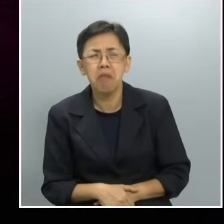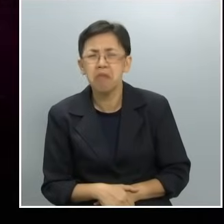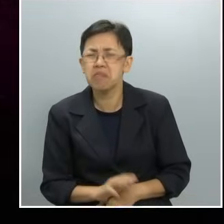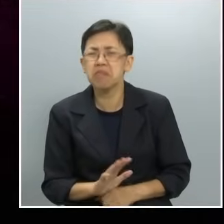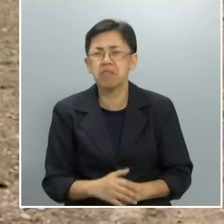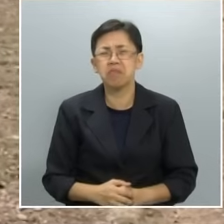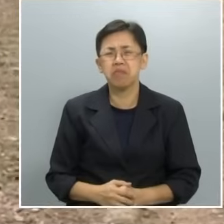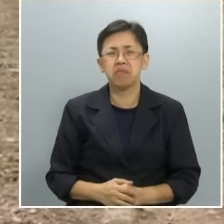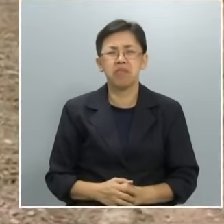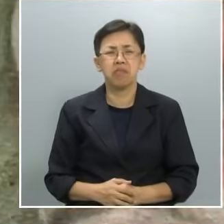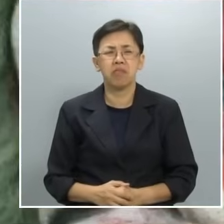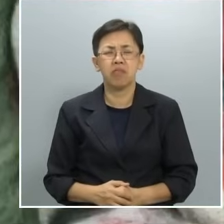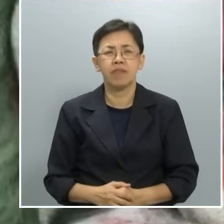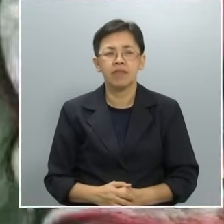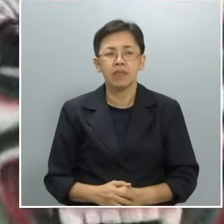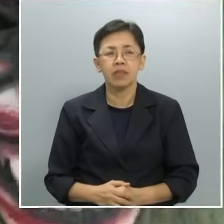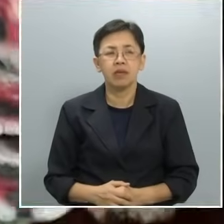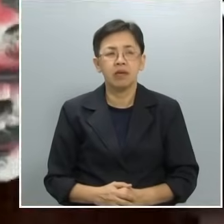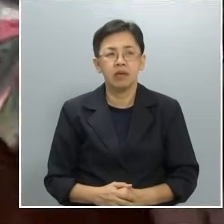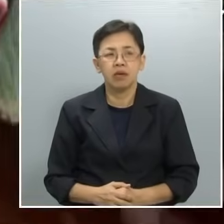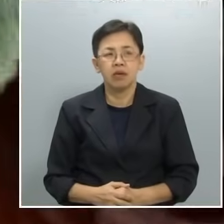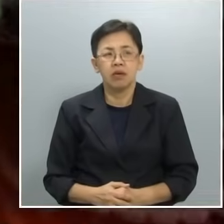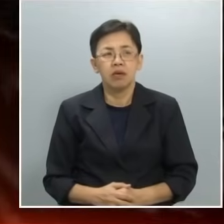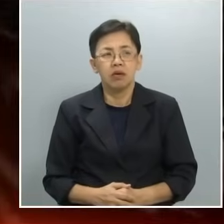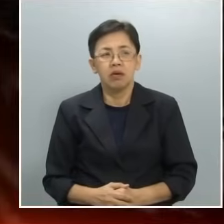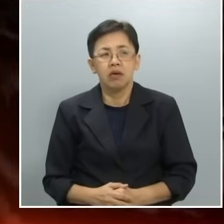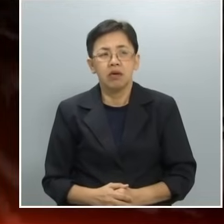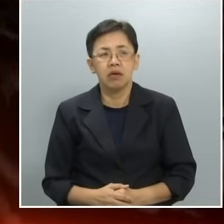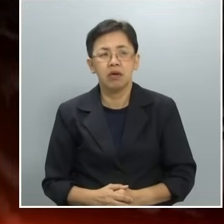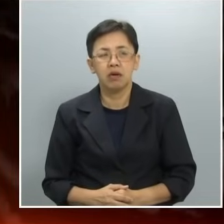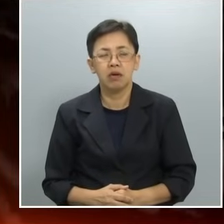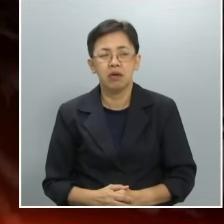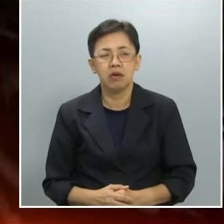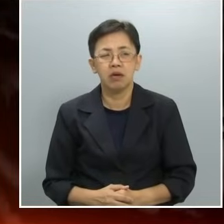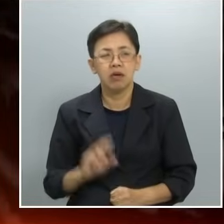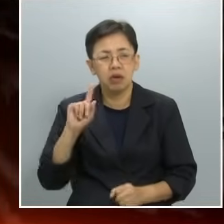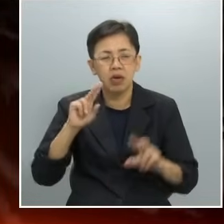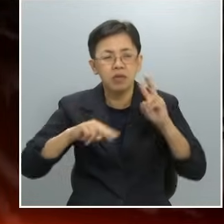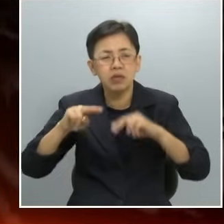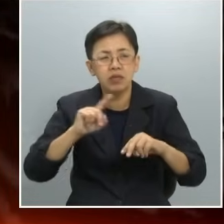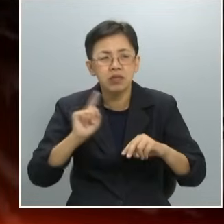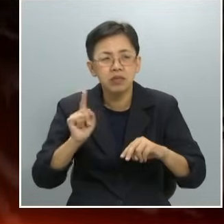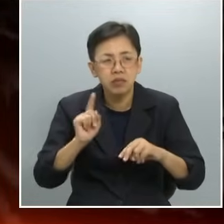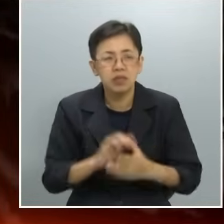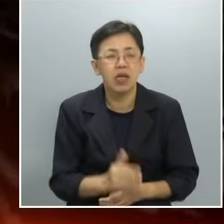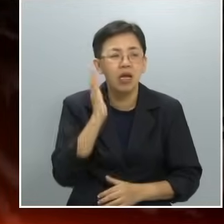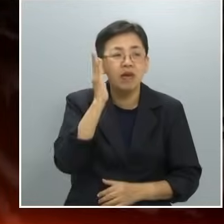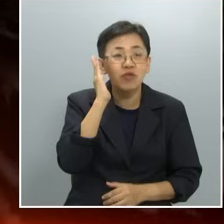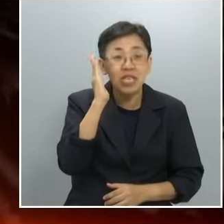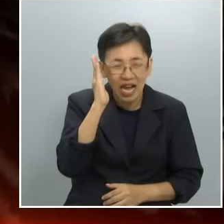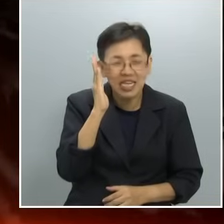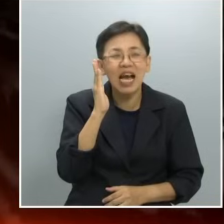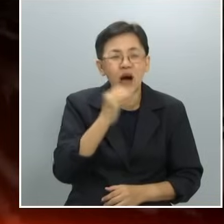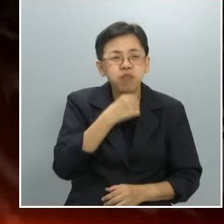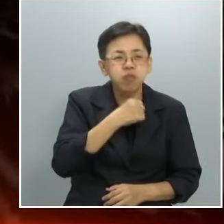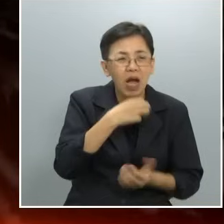ค่ะเนี่ยค่ะคือผู้สื่อข่าวก็พยายามจะไปตรวจสอบนะคะจากคำให้การของลุงวิเชียนกับหน้